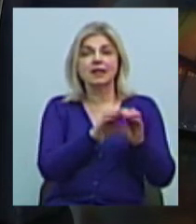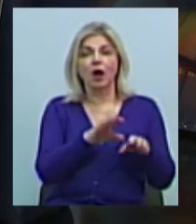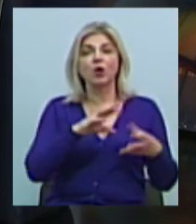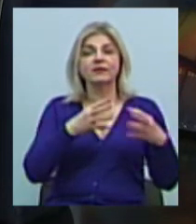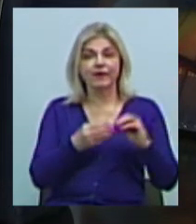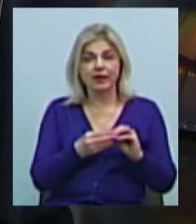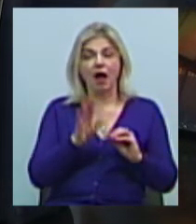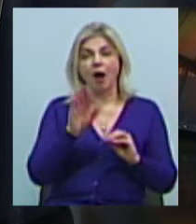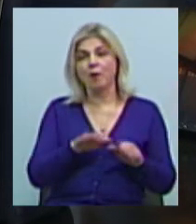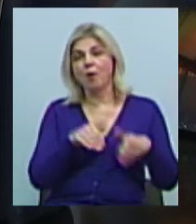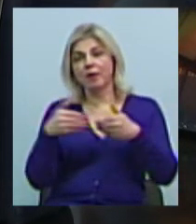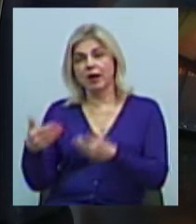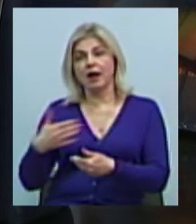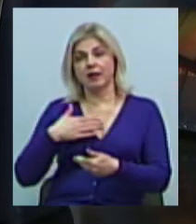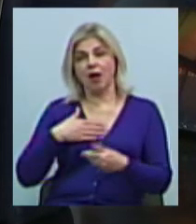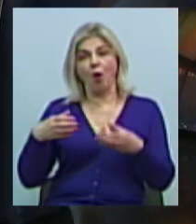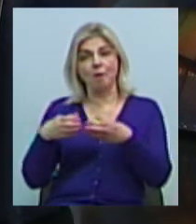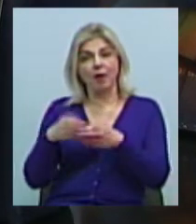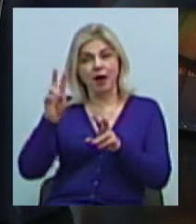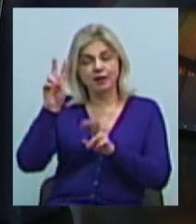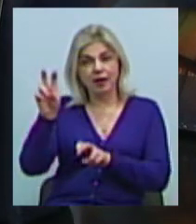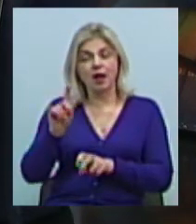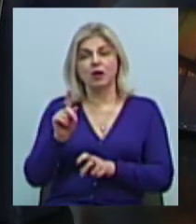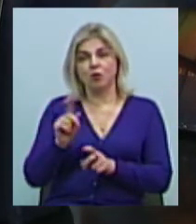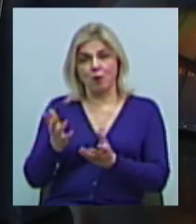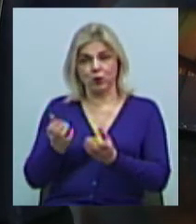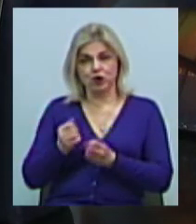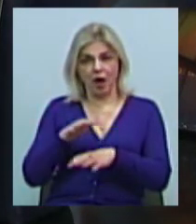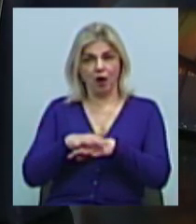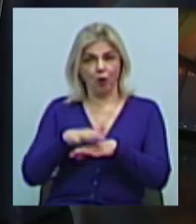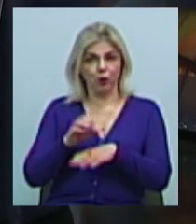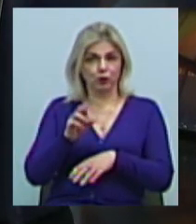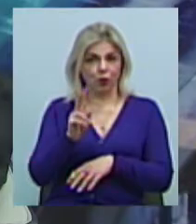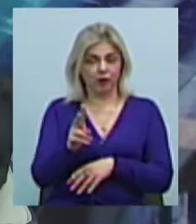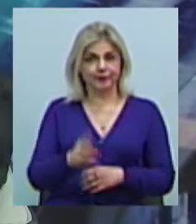потім звернутися до нашої компанії для отримання рахунку.